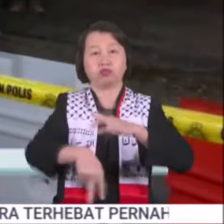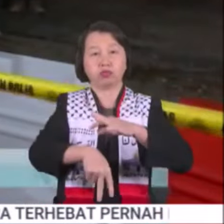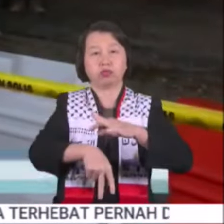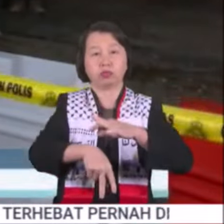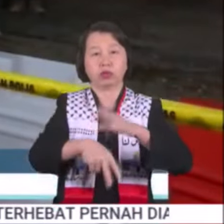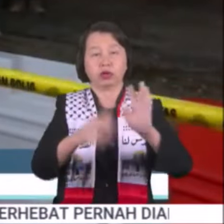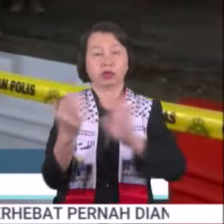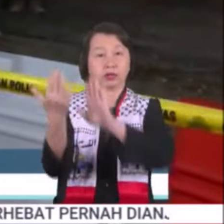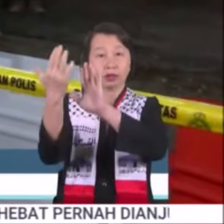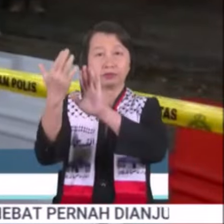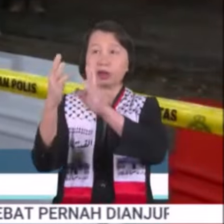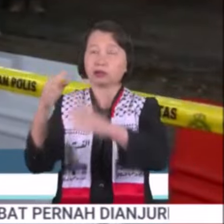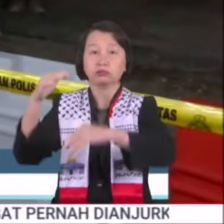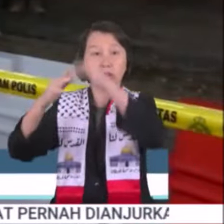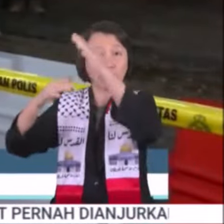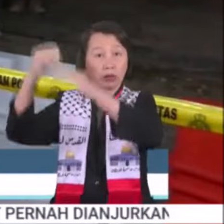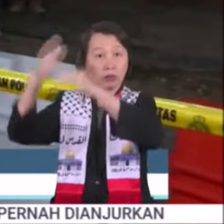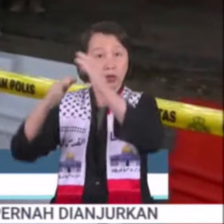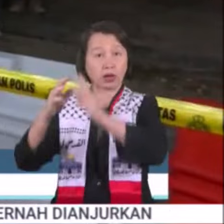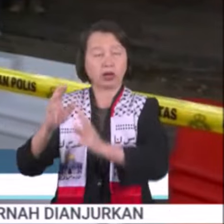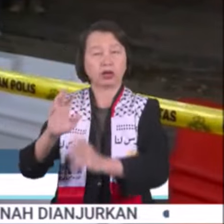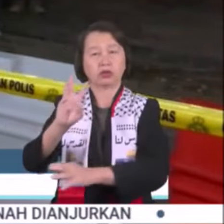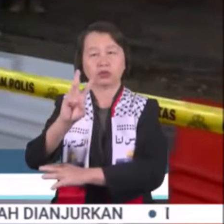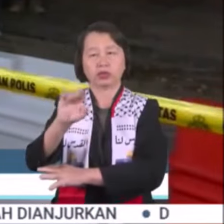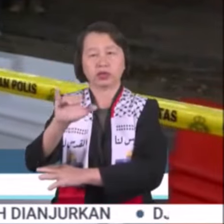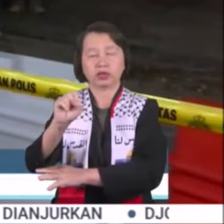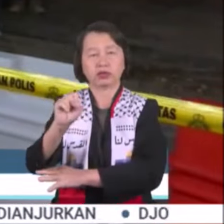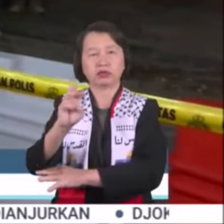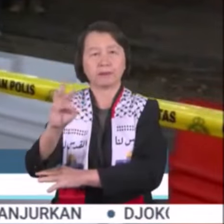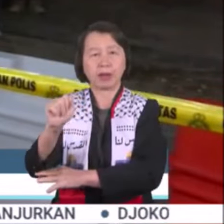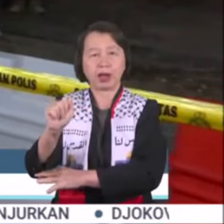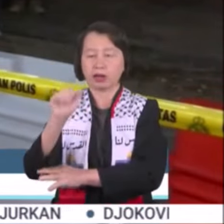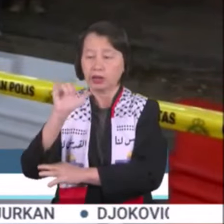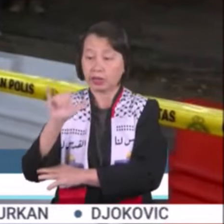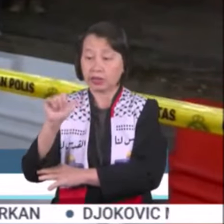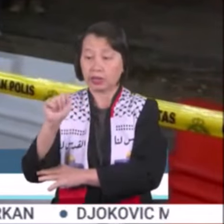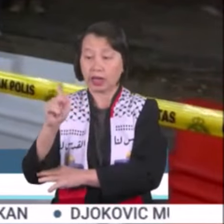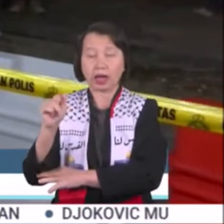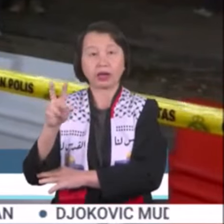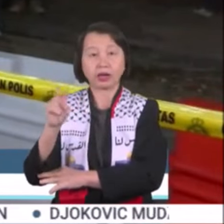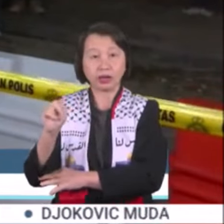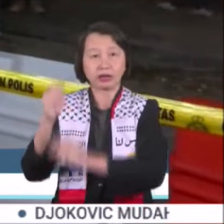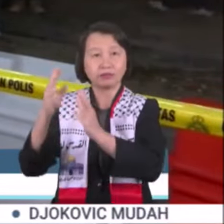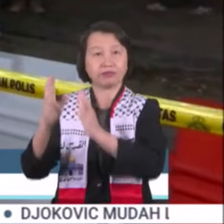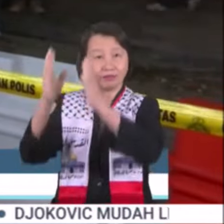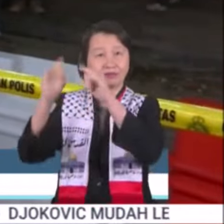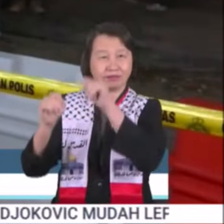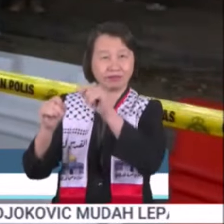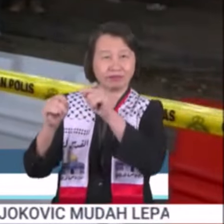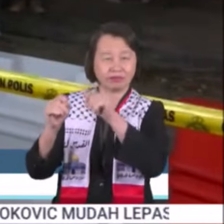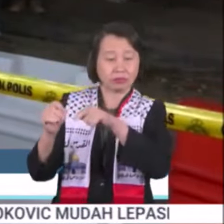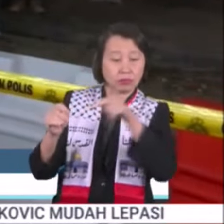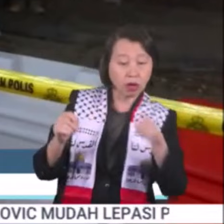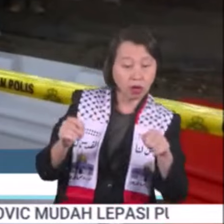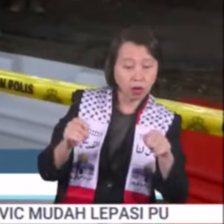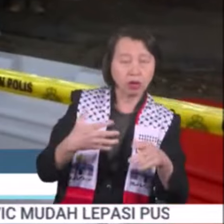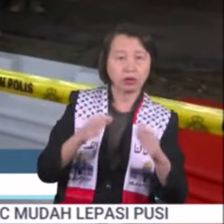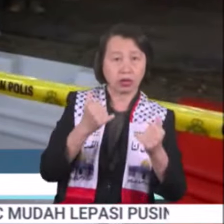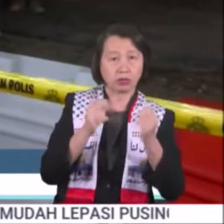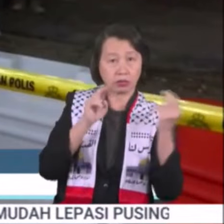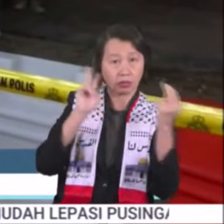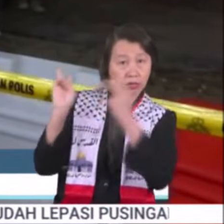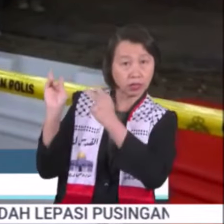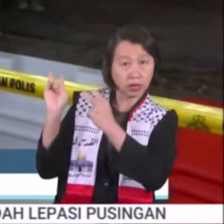Wisma Yakin di Jalan Masjid India ini. Dan seperti yang anda dapat lihat ketika ini,